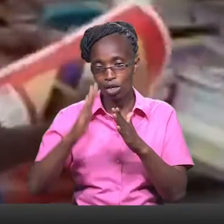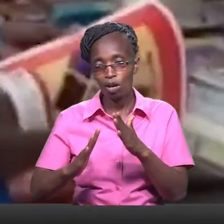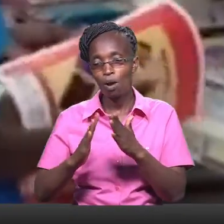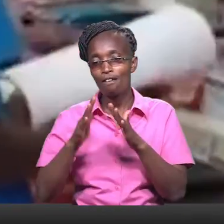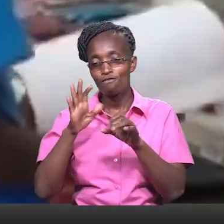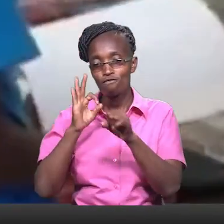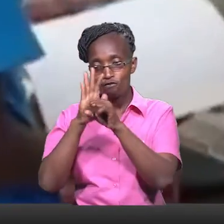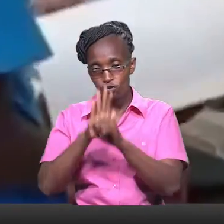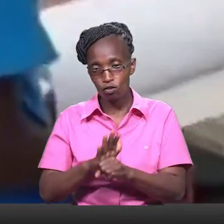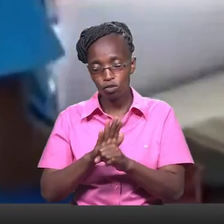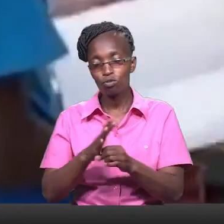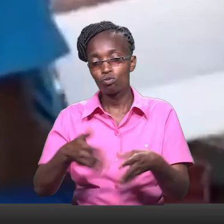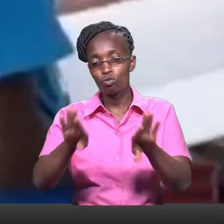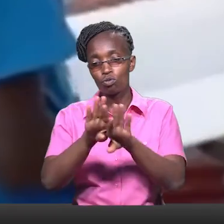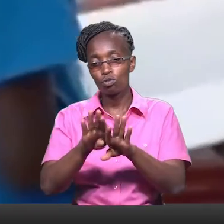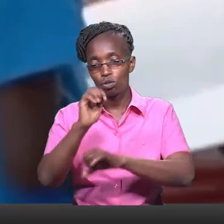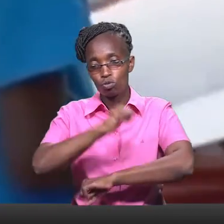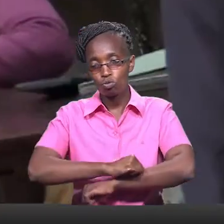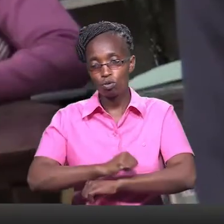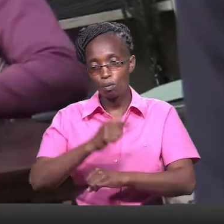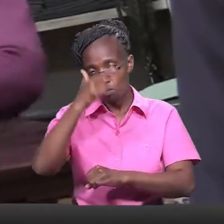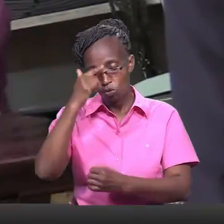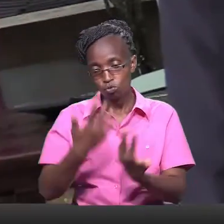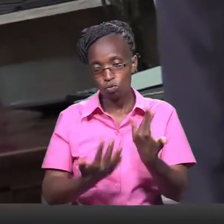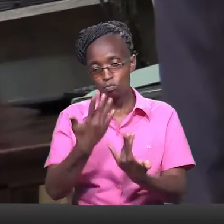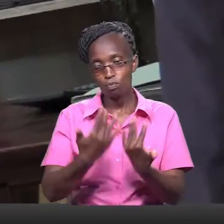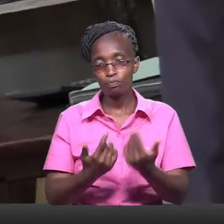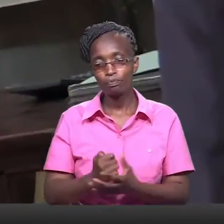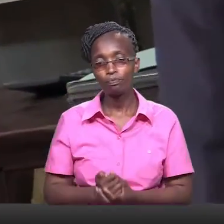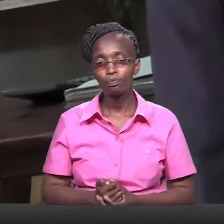shule kufuatia visa vya kuchoma shule. Faith Ndeto, Undugu TV.